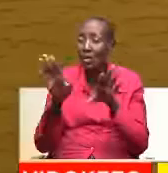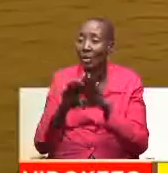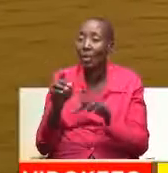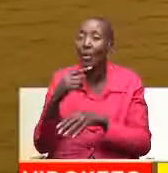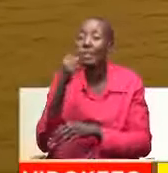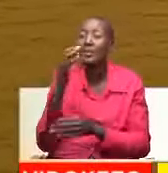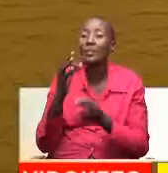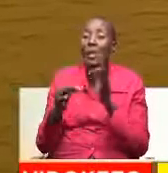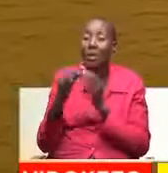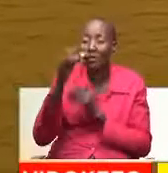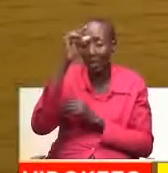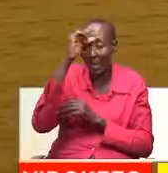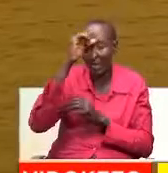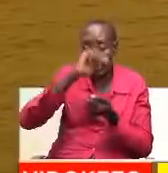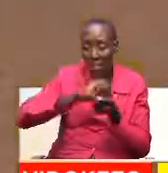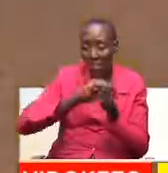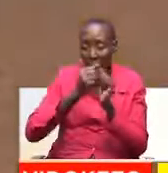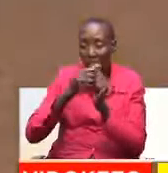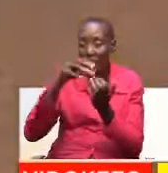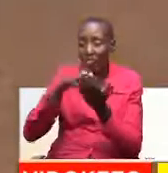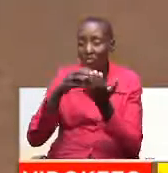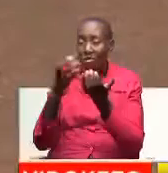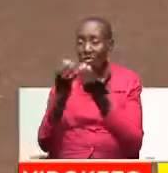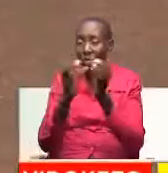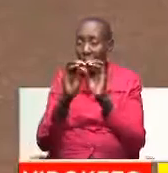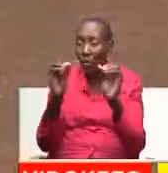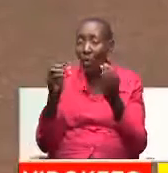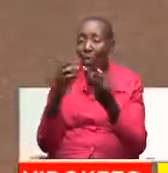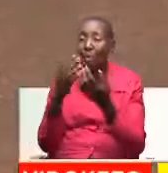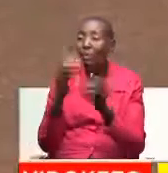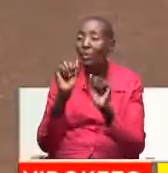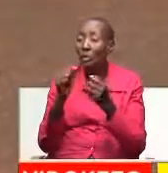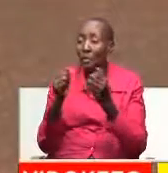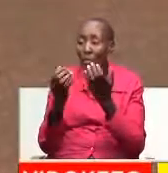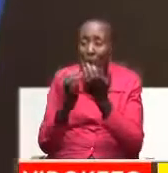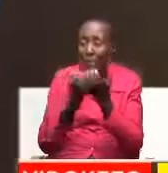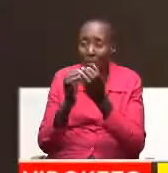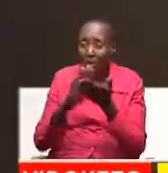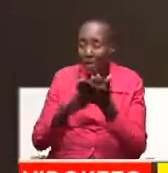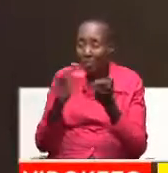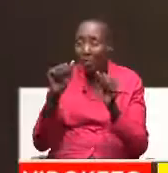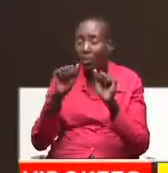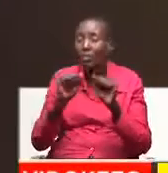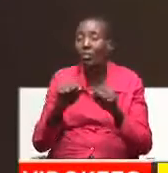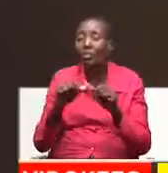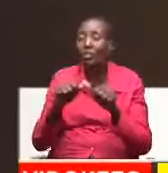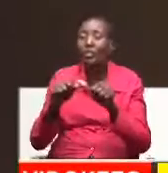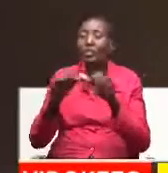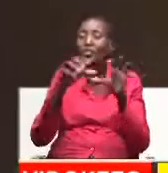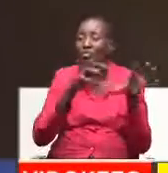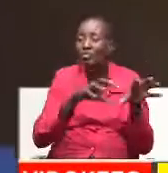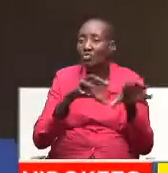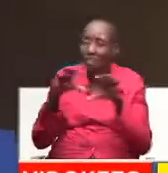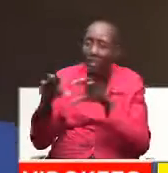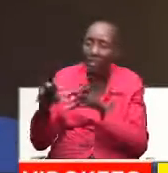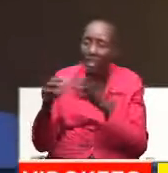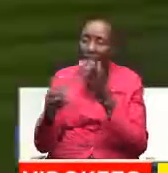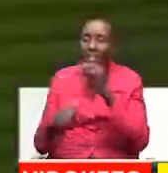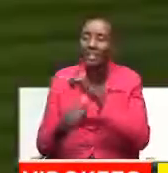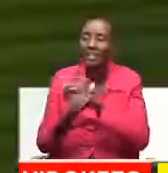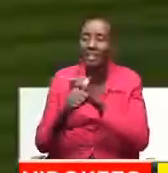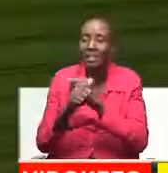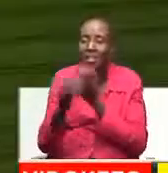serikali haitarekebisha hali ya uchumi iliyoko kwa sasa, huenda biashara nyingi zitaendelea kuathiriwa, jambo ambalo ni hatari kwa uchumi wa